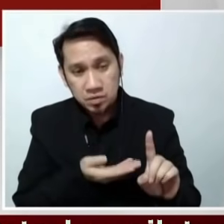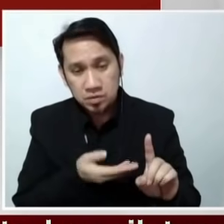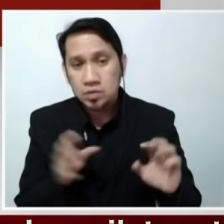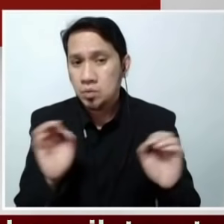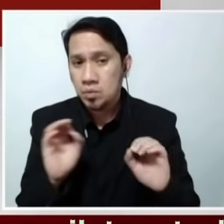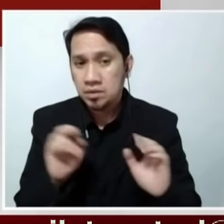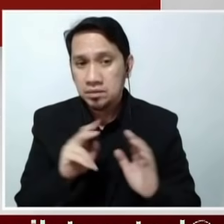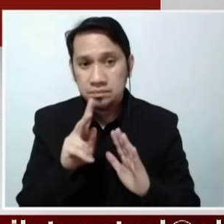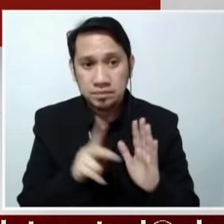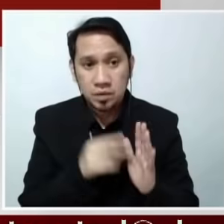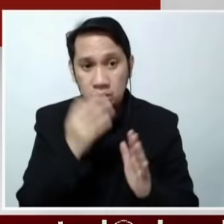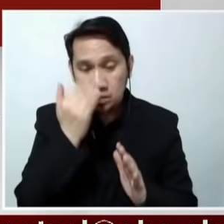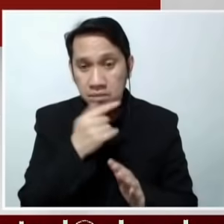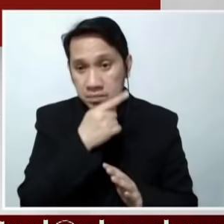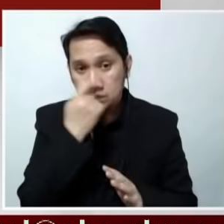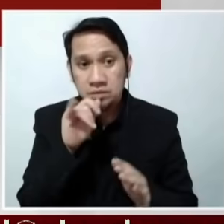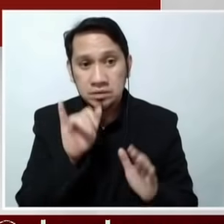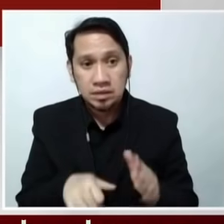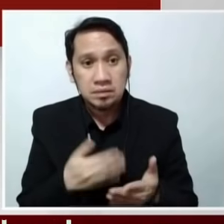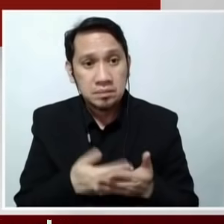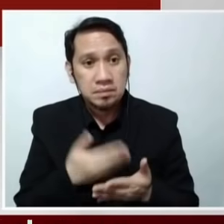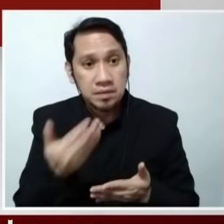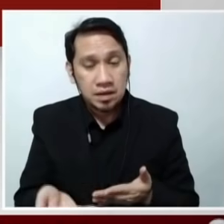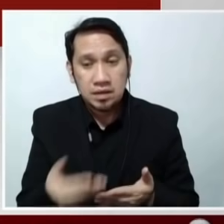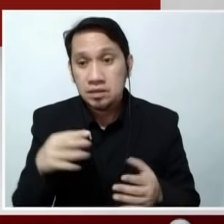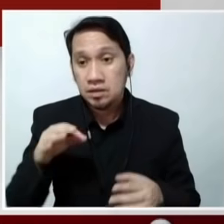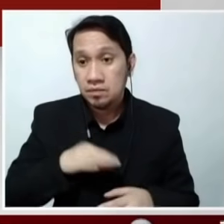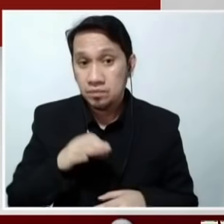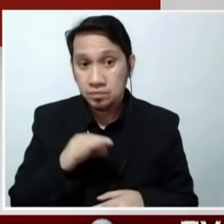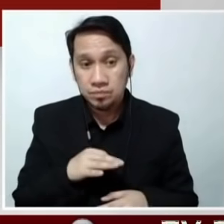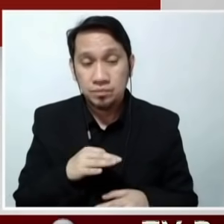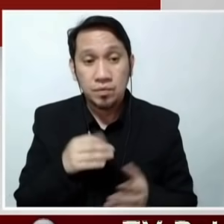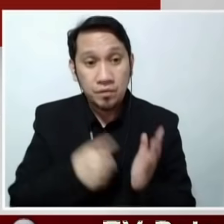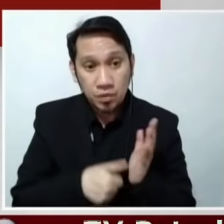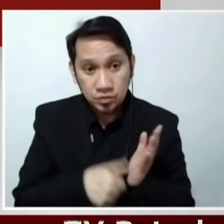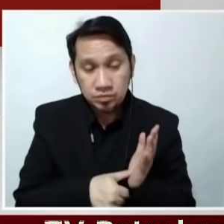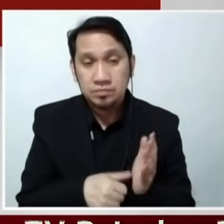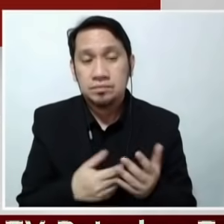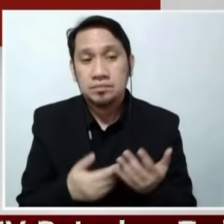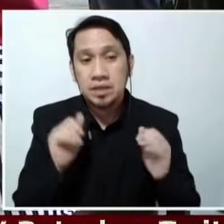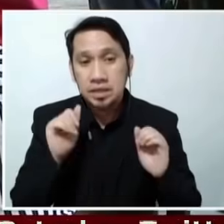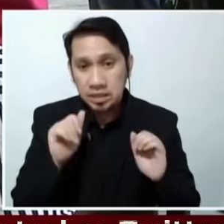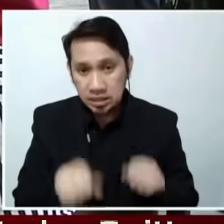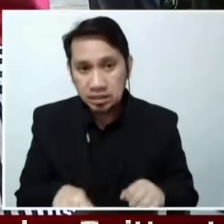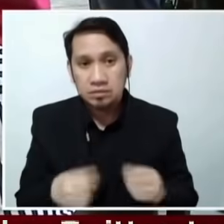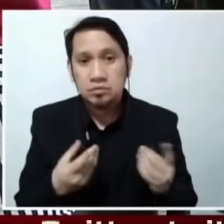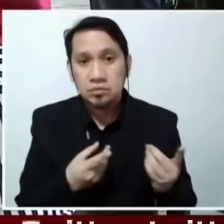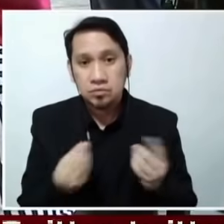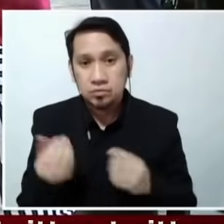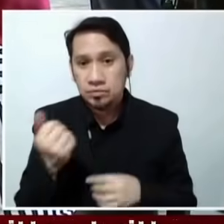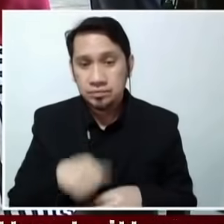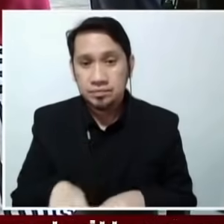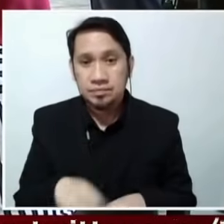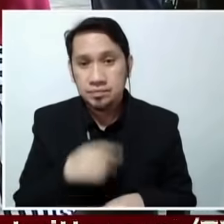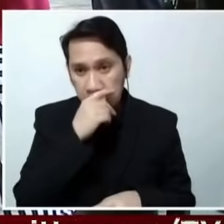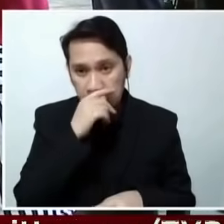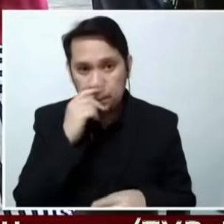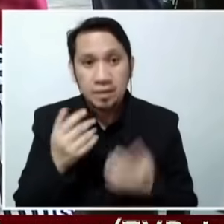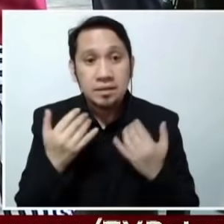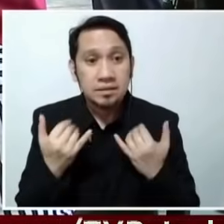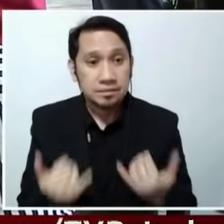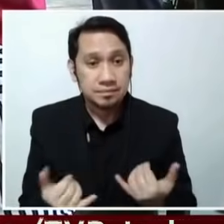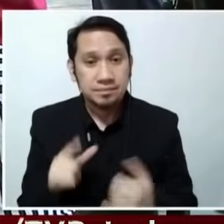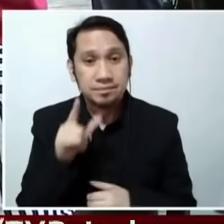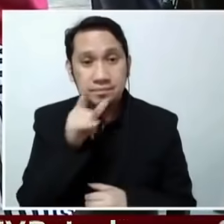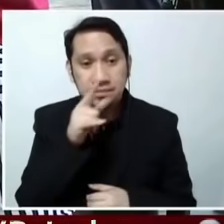nga namimili siya ng boto, no? Wala siyang paninindigan. Willing siya to do anything to win. Kanina, nilinaw ni Robredo